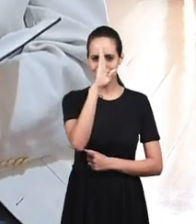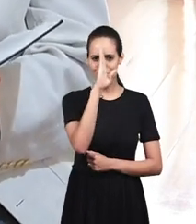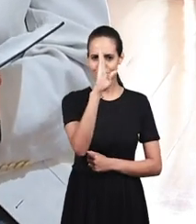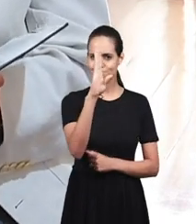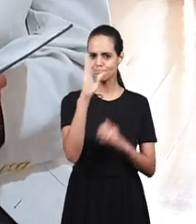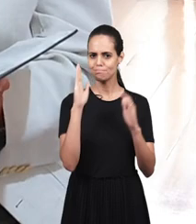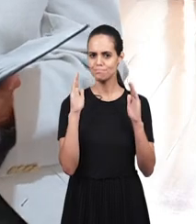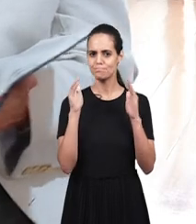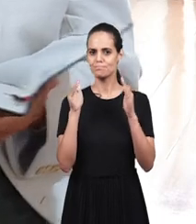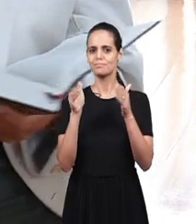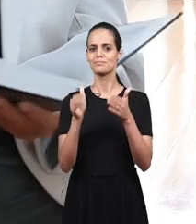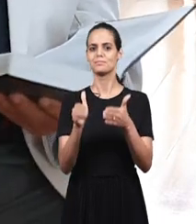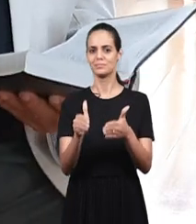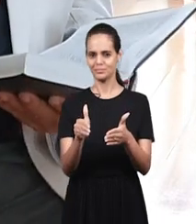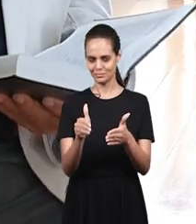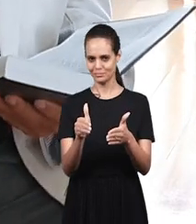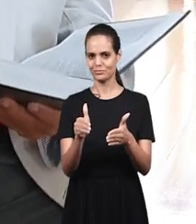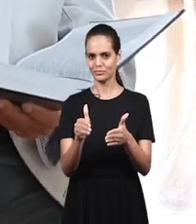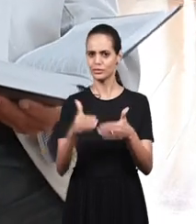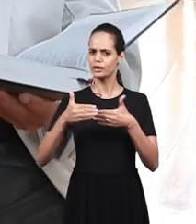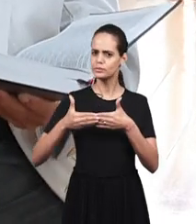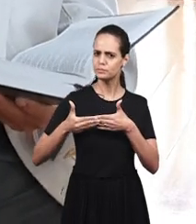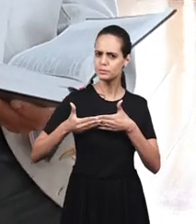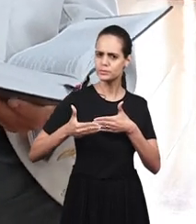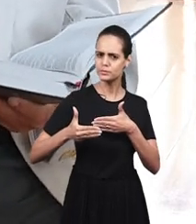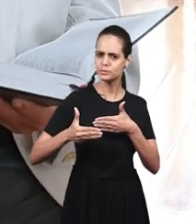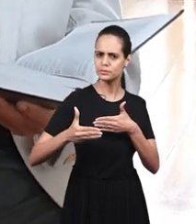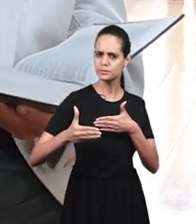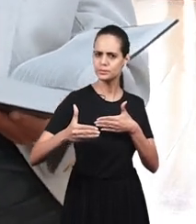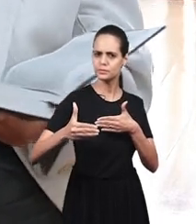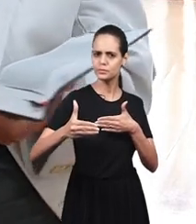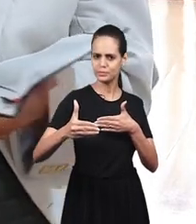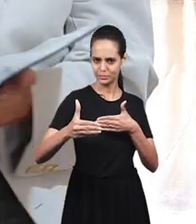Testament. Celui-là est le sujet central